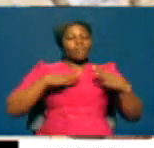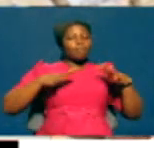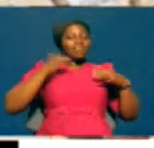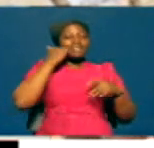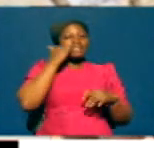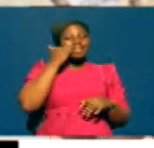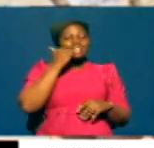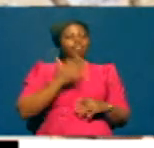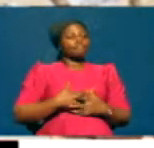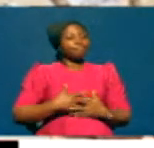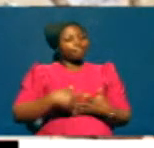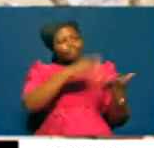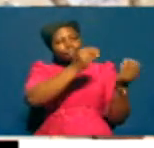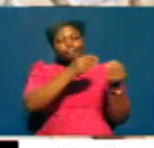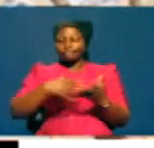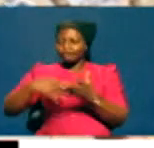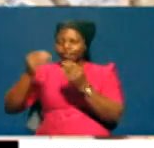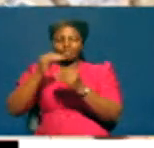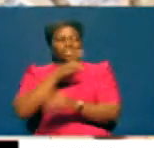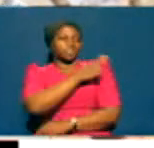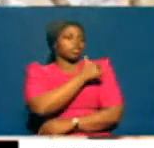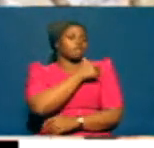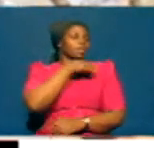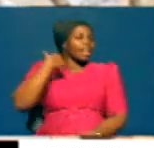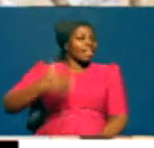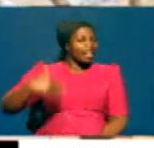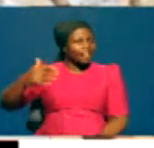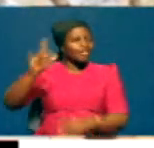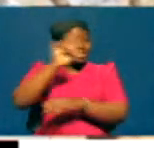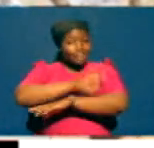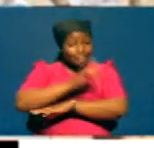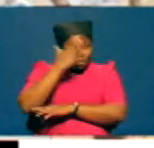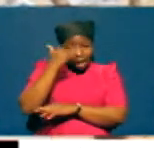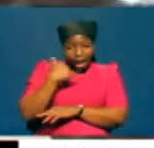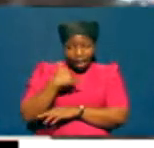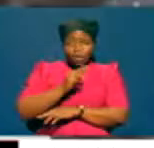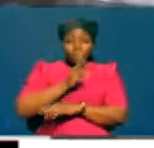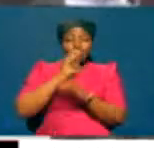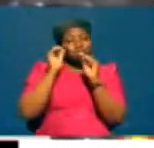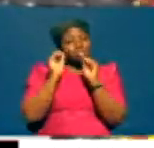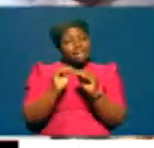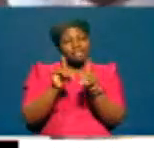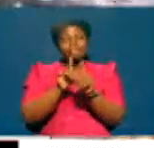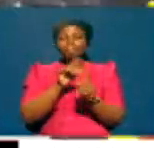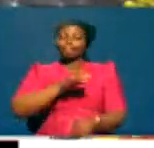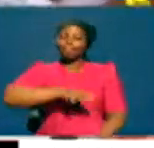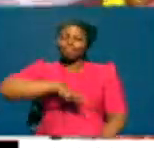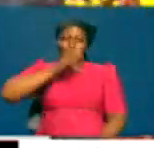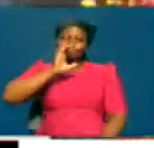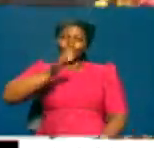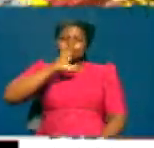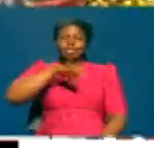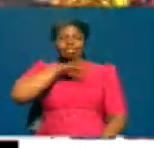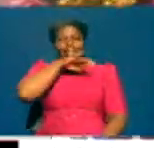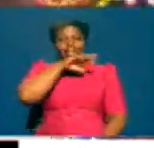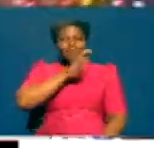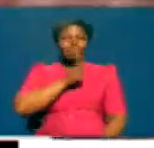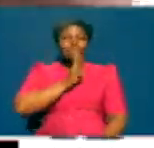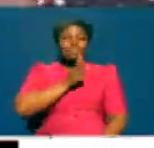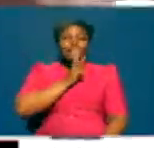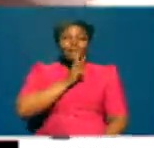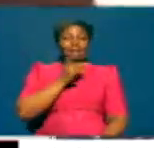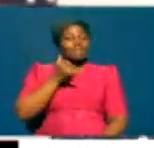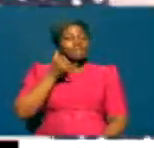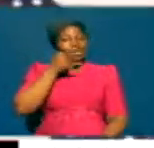wanapelekwa hospitali kila kucha sababu ya ukosefu ya maji na kunywa maji chafu. Isiolo County CEC